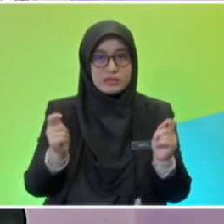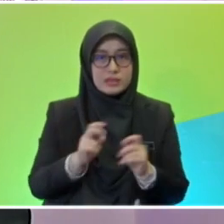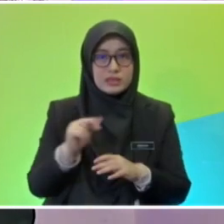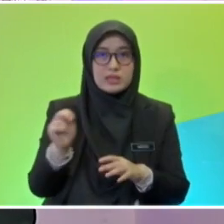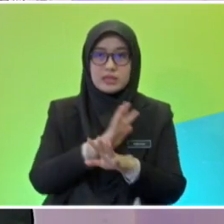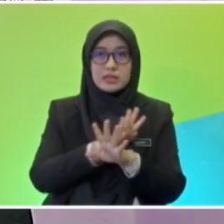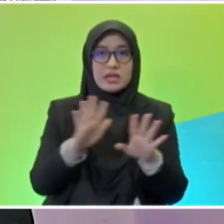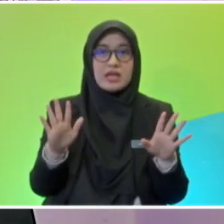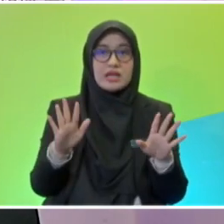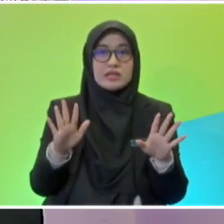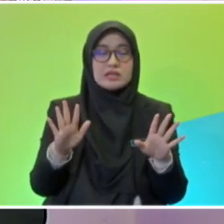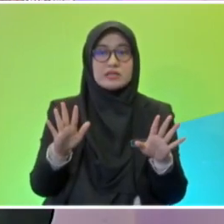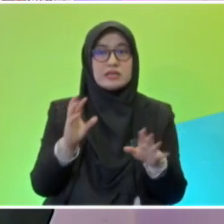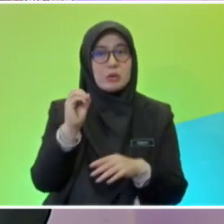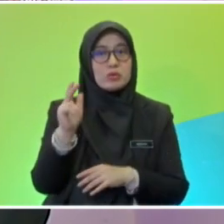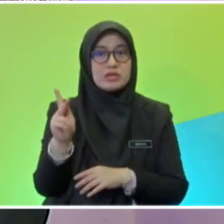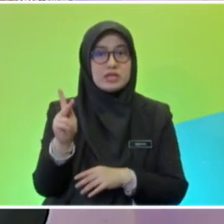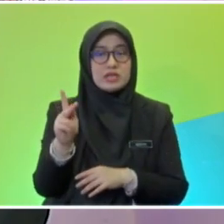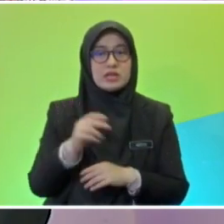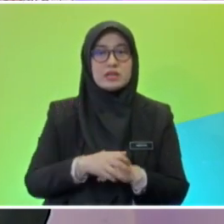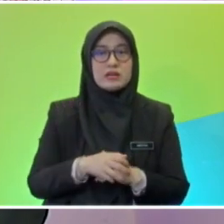mengajukan lebih sistematis